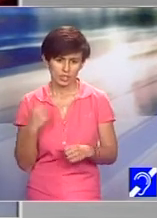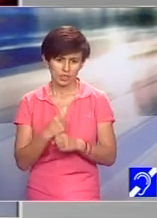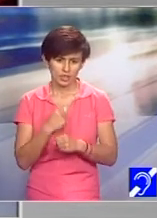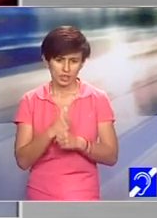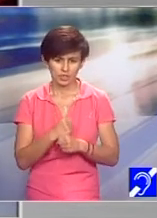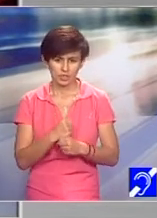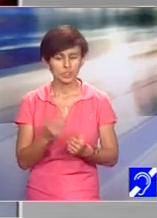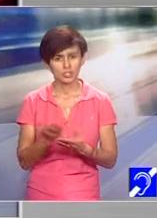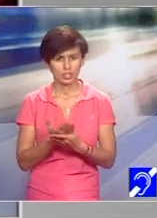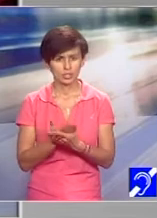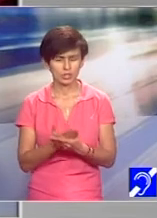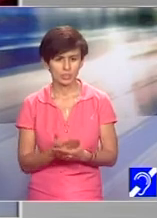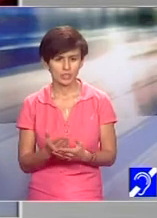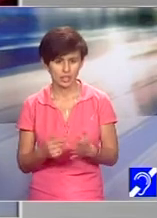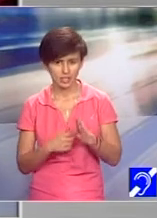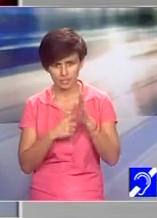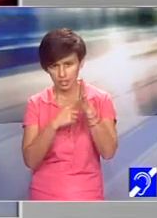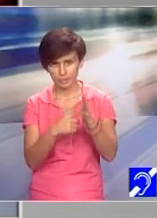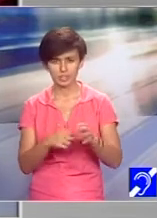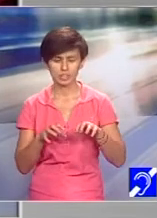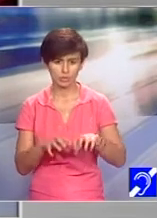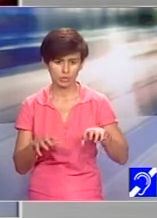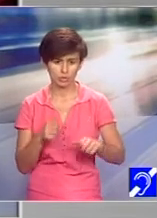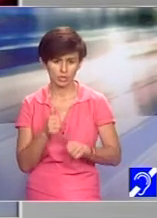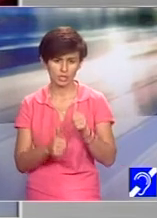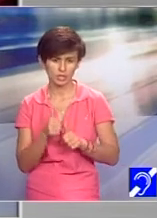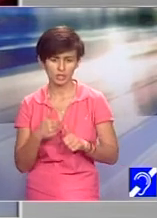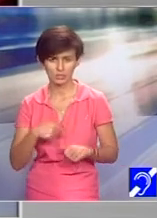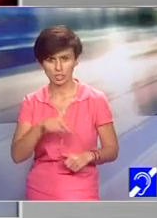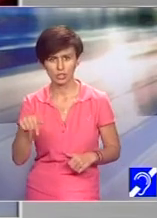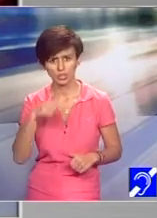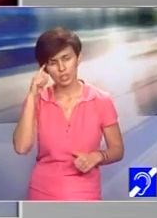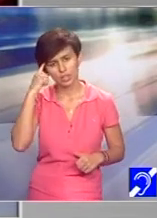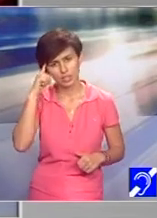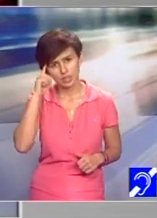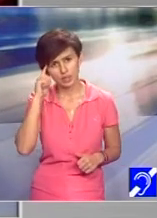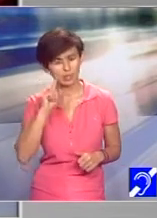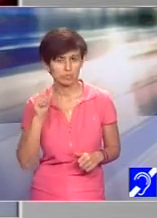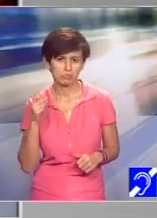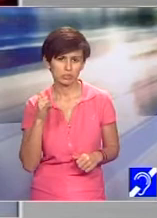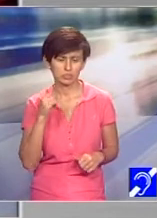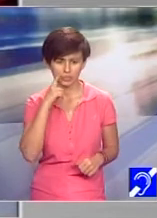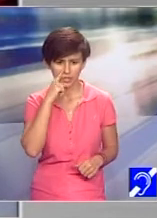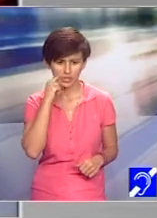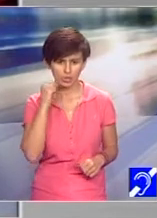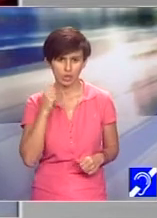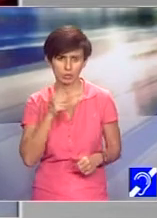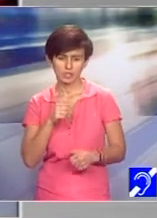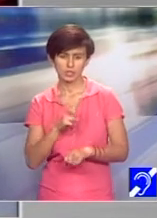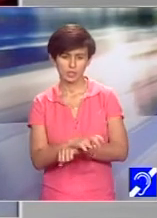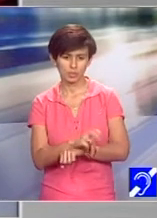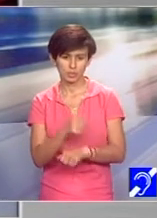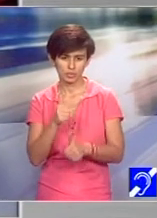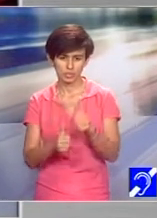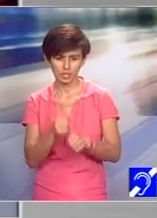posturile la concurs, chiar ne puneam problema că nu o să reușim să acoperim, nu o să vină lumea la noi. De